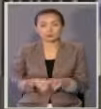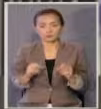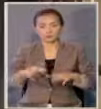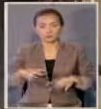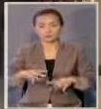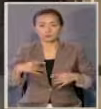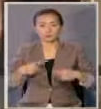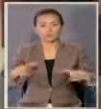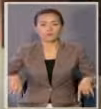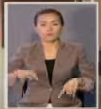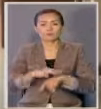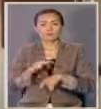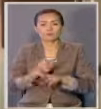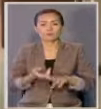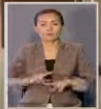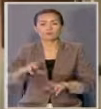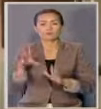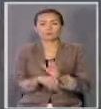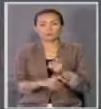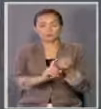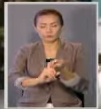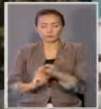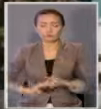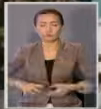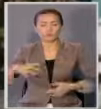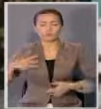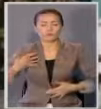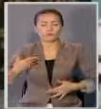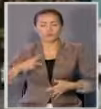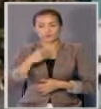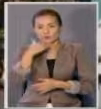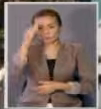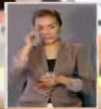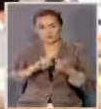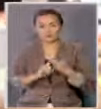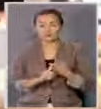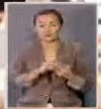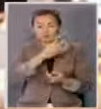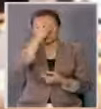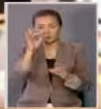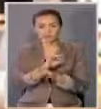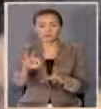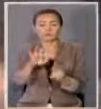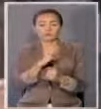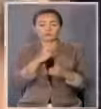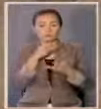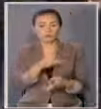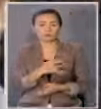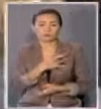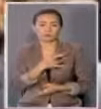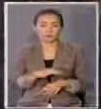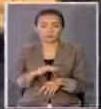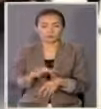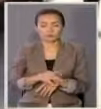быть признаком другого заболевания. По этой причине вирусолог назвал разницу между летними инфекциями и ковид. Он отметил, что тошнота, рвота,